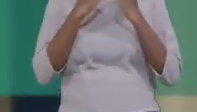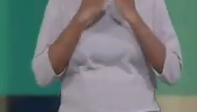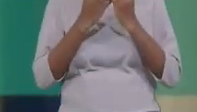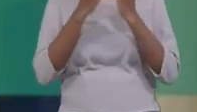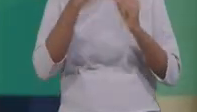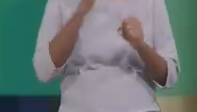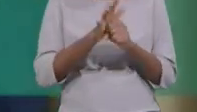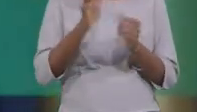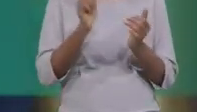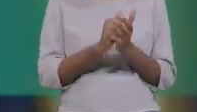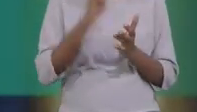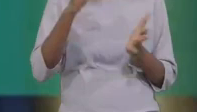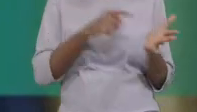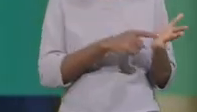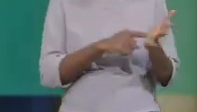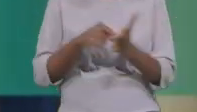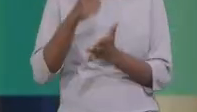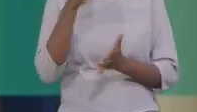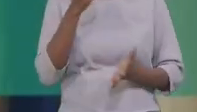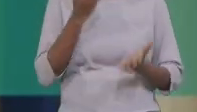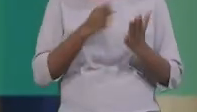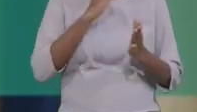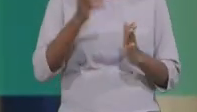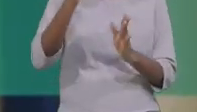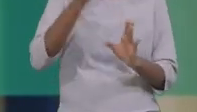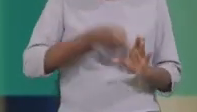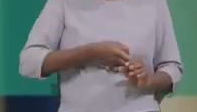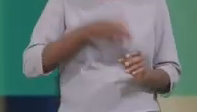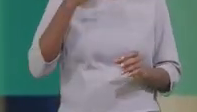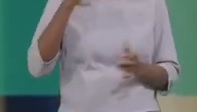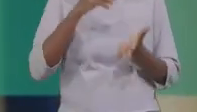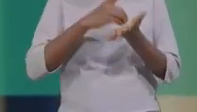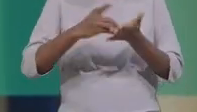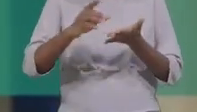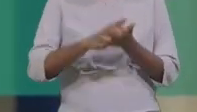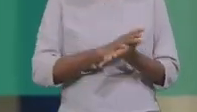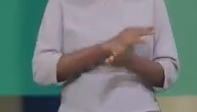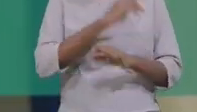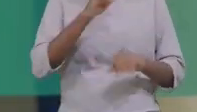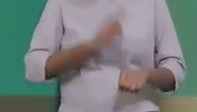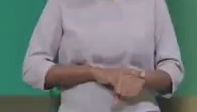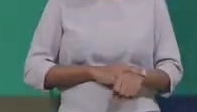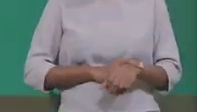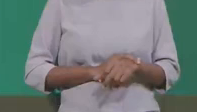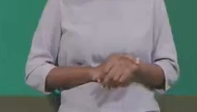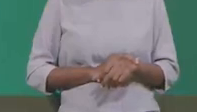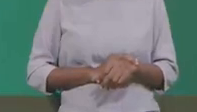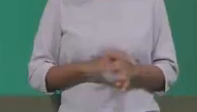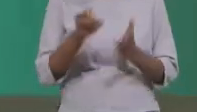plus grandes et les plus précieuses promesses et afin que par elles vous deveniez participants de la nature